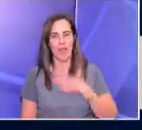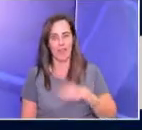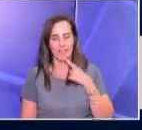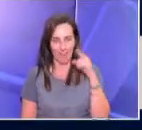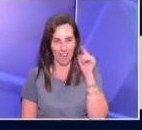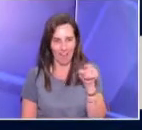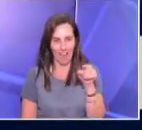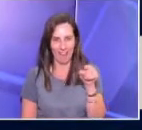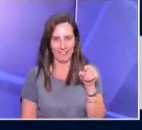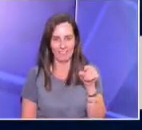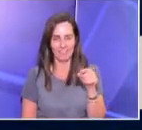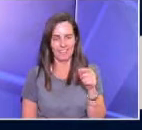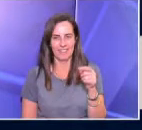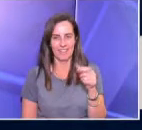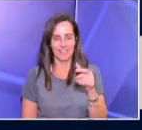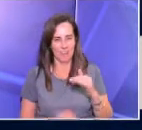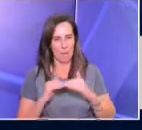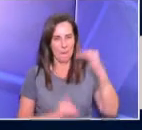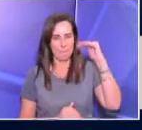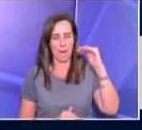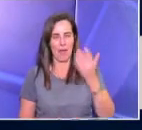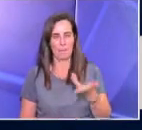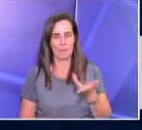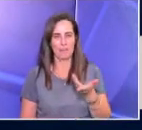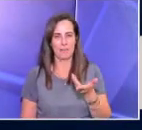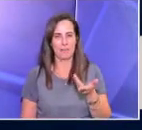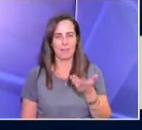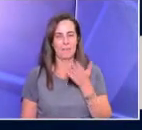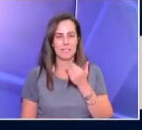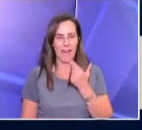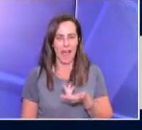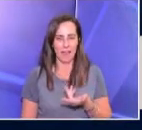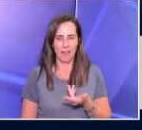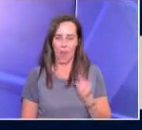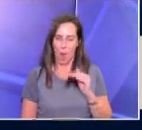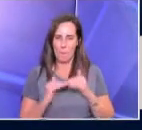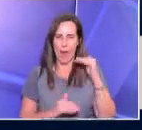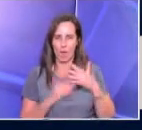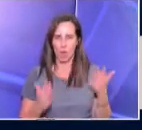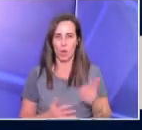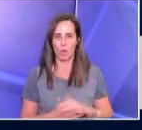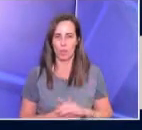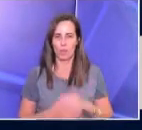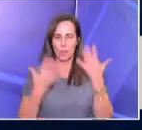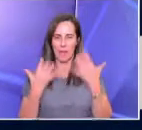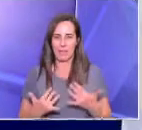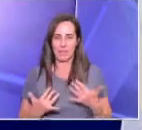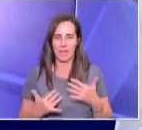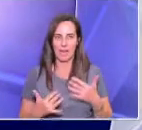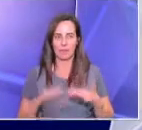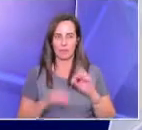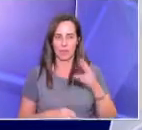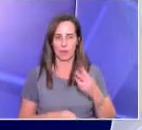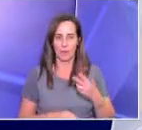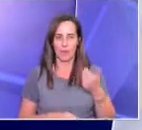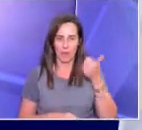אתה קצת בפער מראש העירייה המכהן זינגר. לא, לא פער גדול. לא פער גדול. בסקרים של הסיבוב השני יש פער גדול. כן. בתוצאת